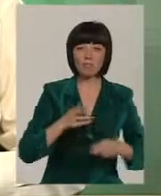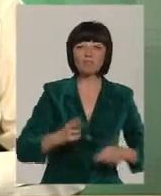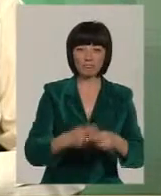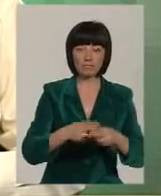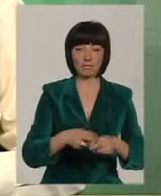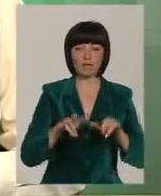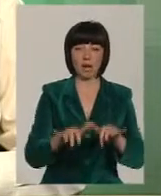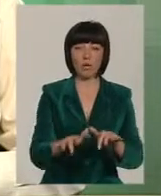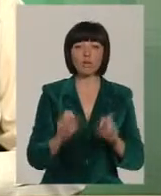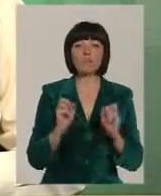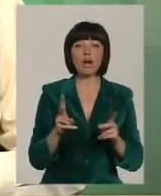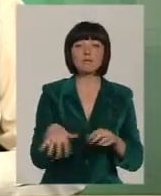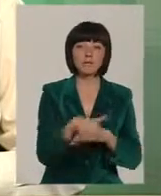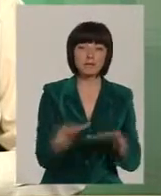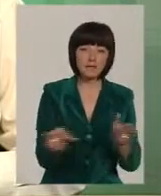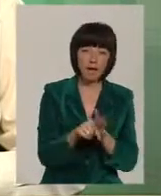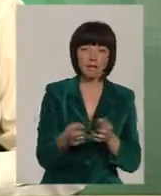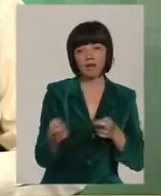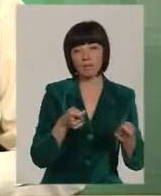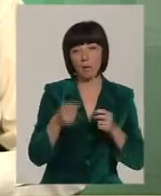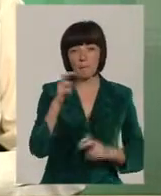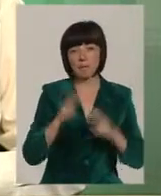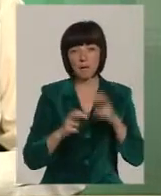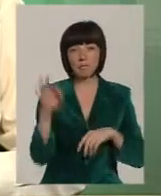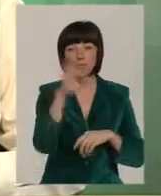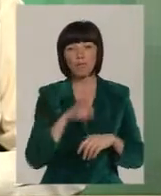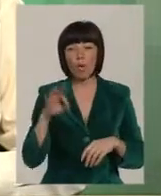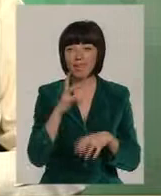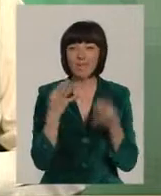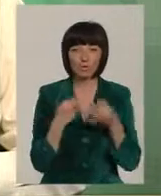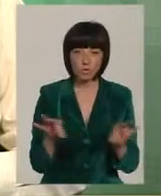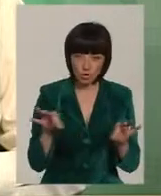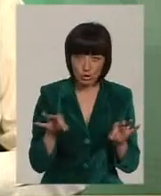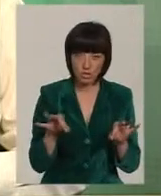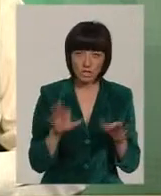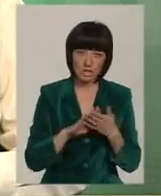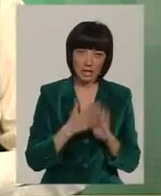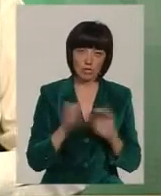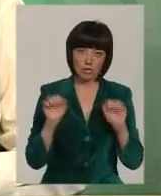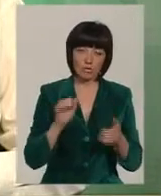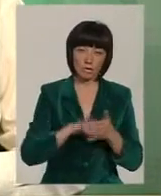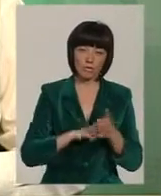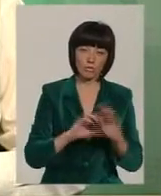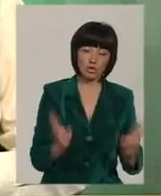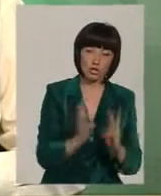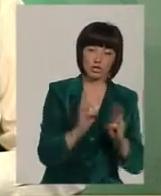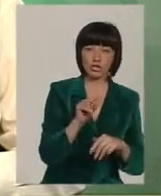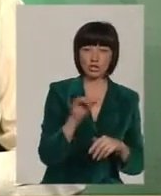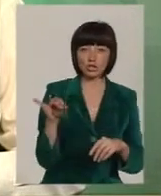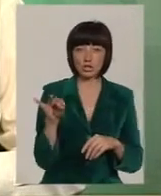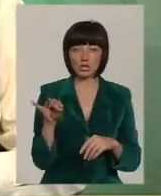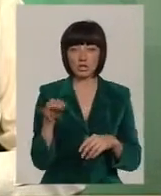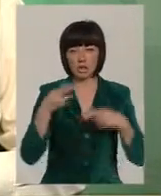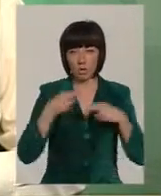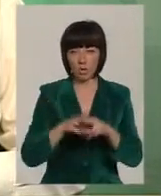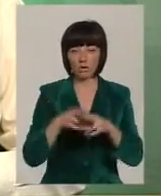заходів, як з населенням, так і з керівниками підприємств щодо недопущення того стану, який може привести чи до пожежі, чи до якої-небудь